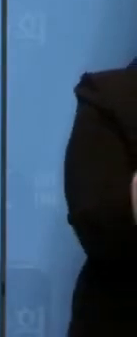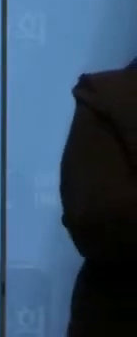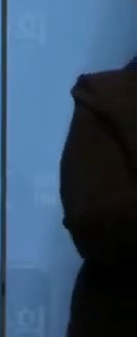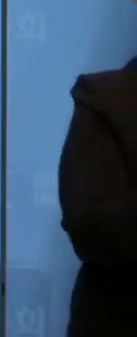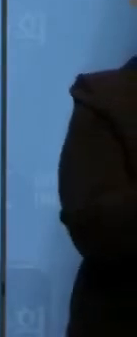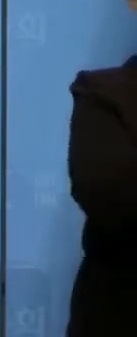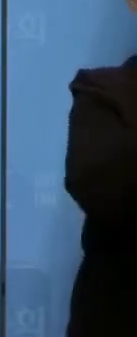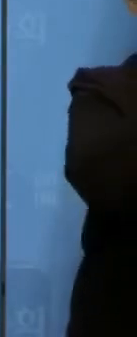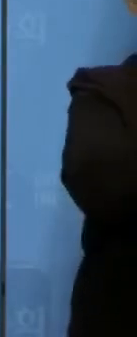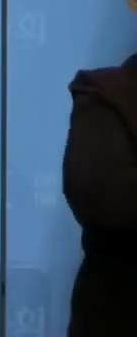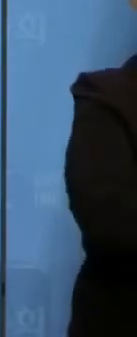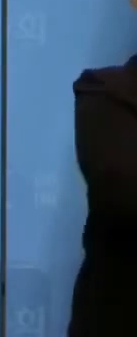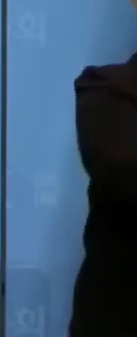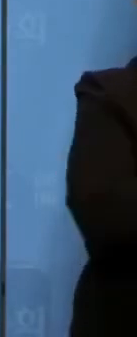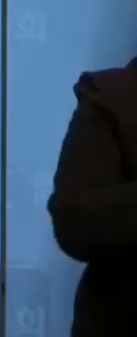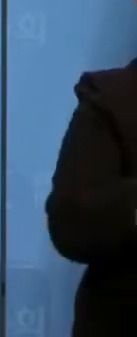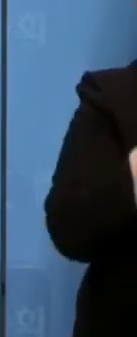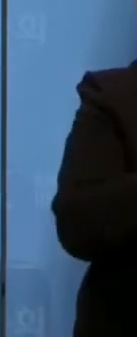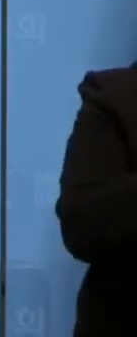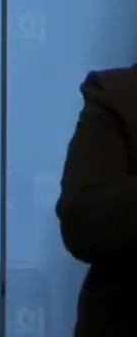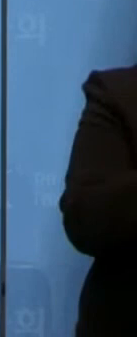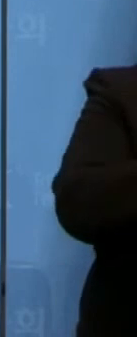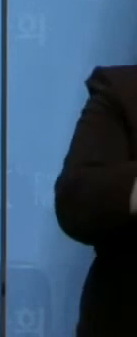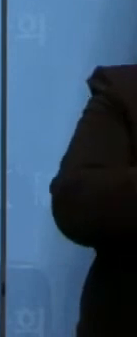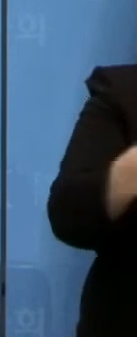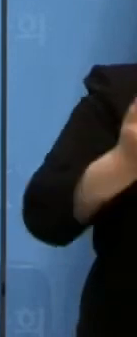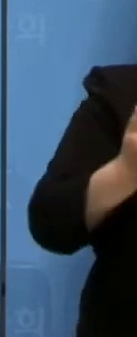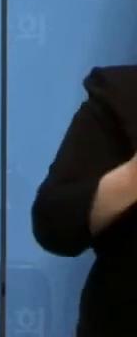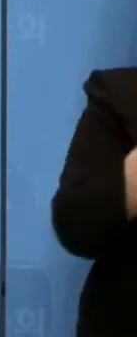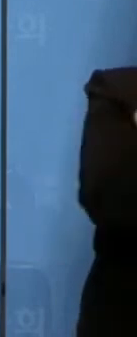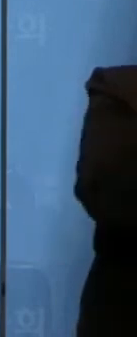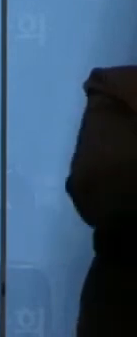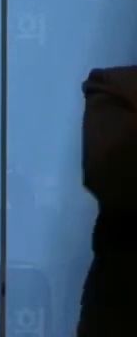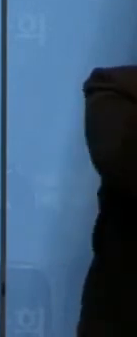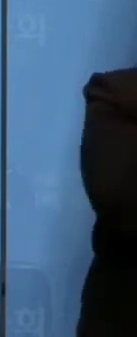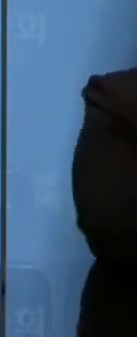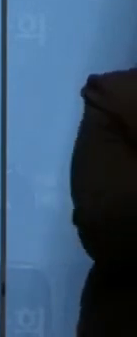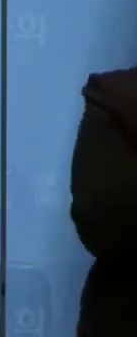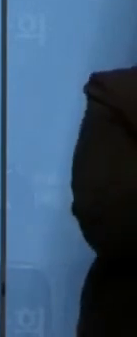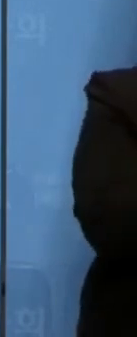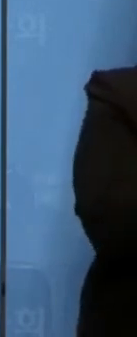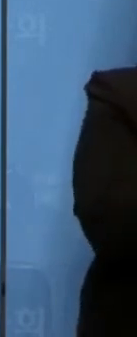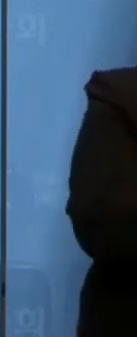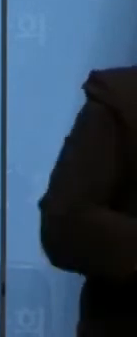과도한 독과점 권력 또한 반드시 썩게 되어 있습니다.